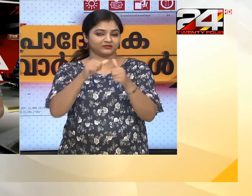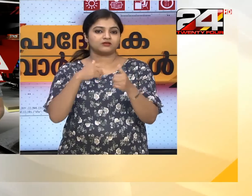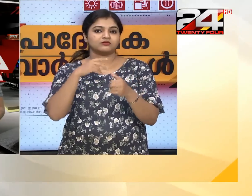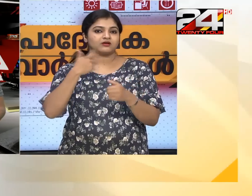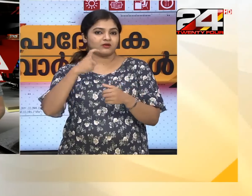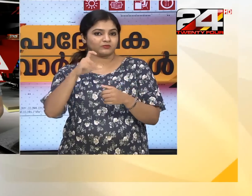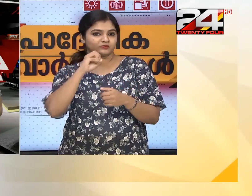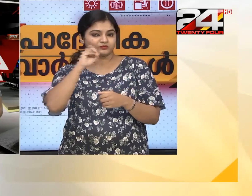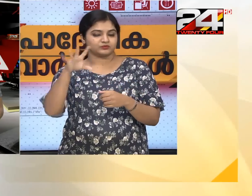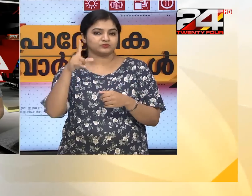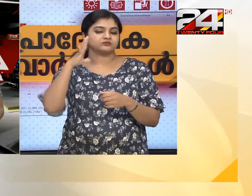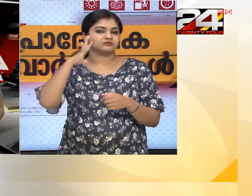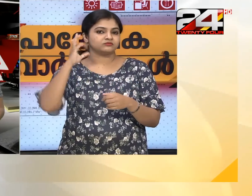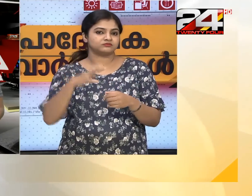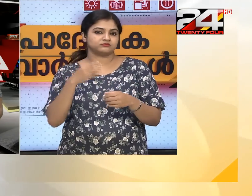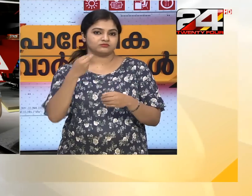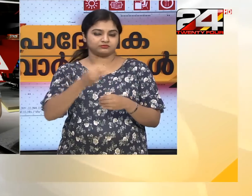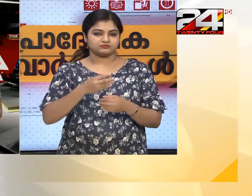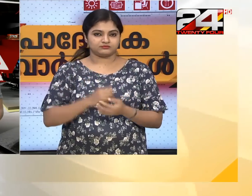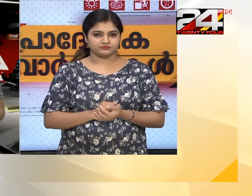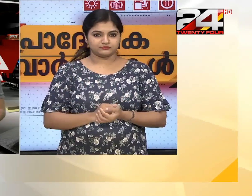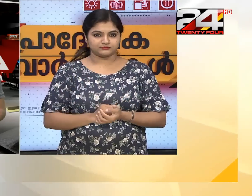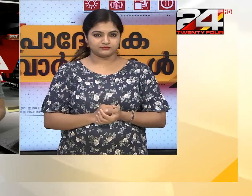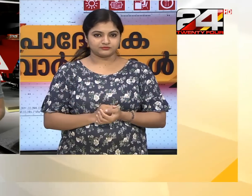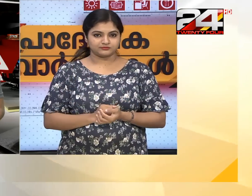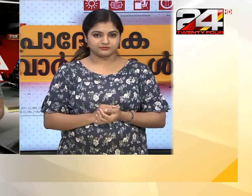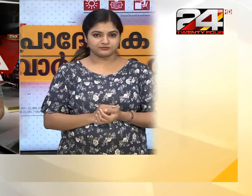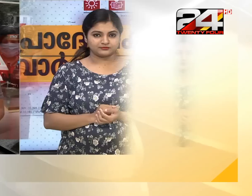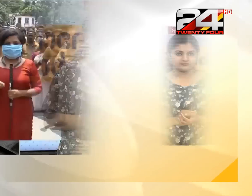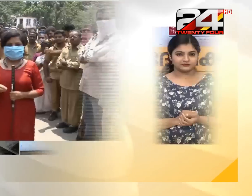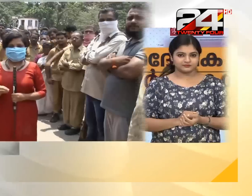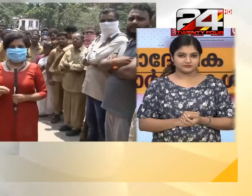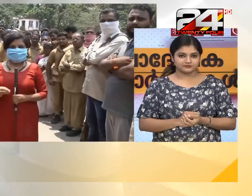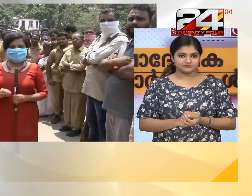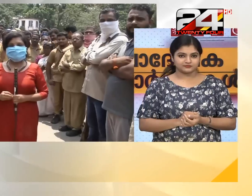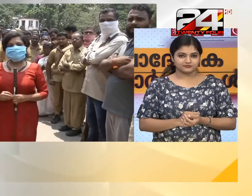ധർമ്മൻ 24 പ്രതിനിധി തയ്യാറാക്കിയ റിപ്പോർട്ട് കാണാം.